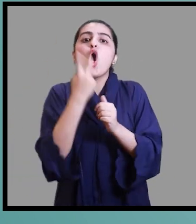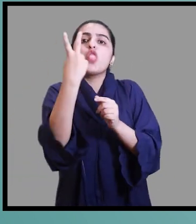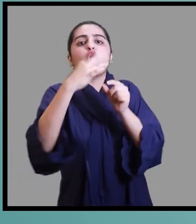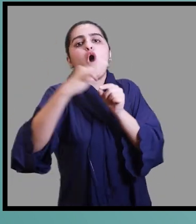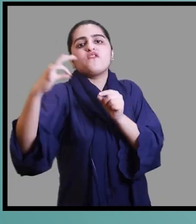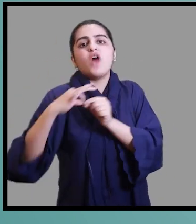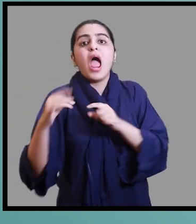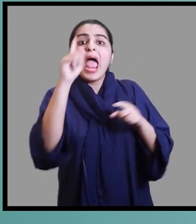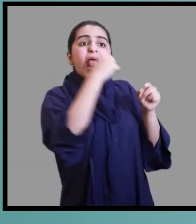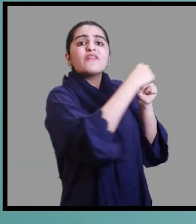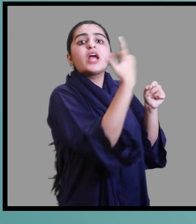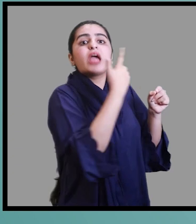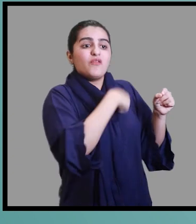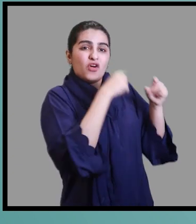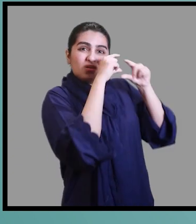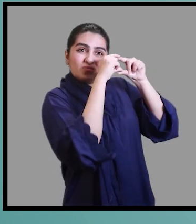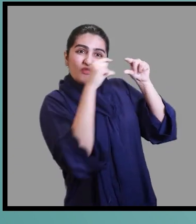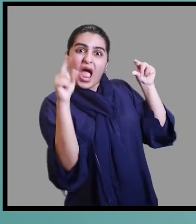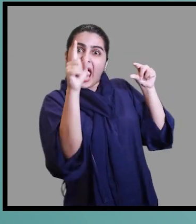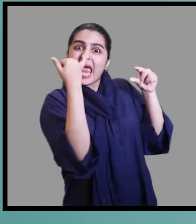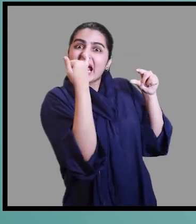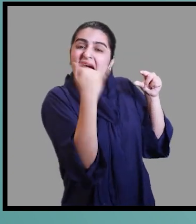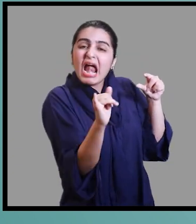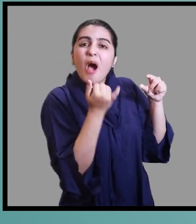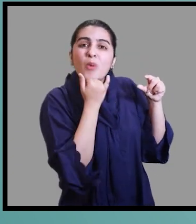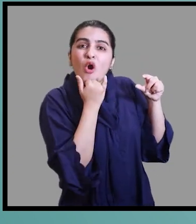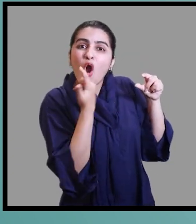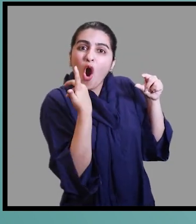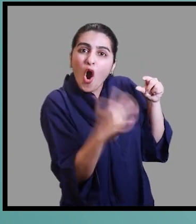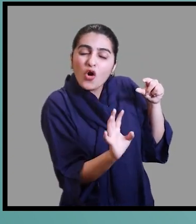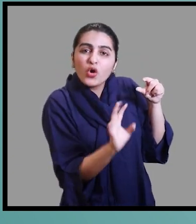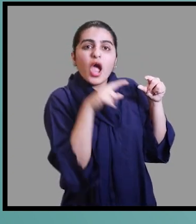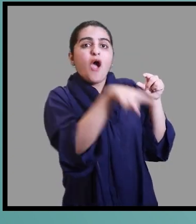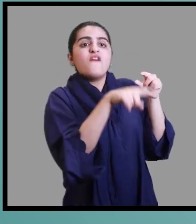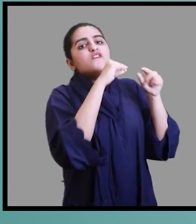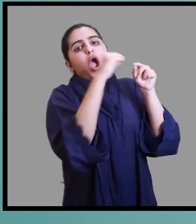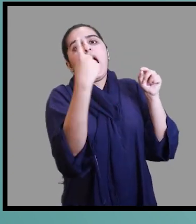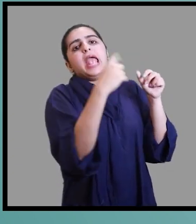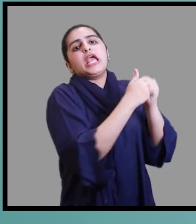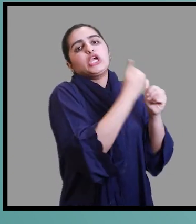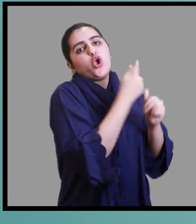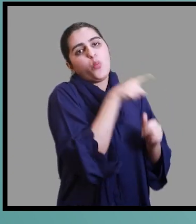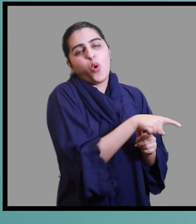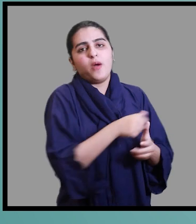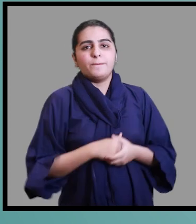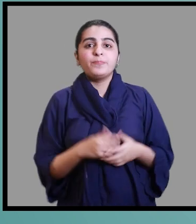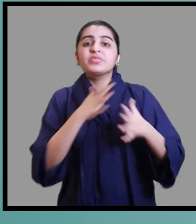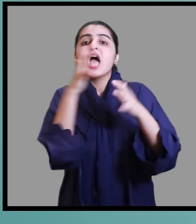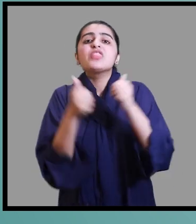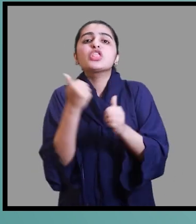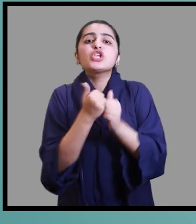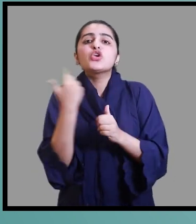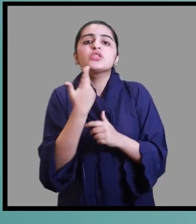पेसमेकर लगाते हैं। एक वायर वाले उनको लगाते हैं जिनको एट्रल फिब्रिलेशन हो खाली, जिनकी धड़कन ऊपर वाली कमरा ख़राब हो जाए, तो मैं सिर्फ एक वायर वाले लगाते